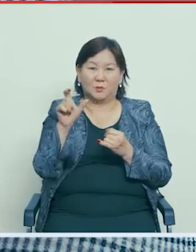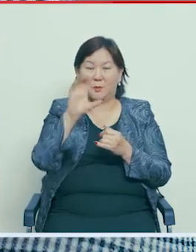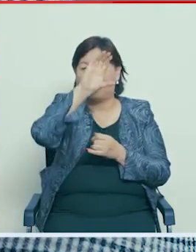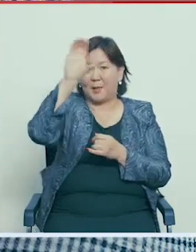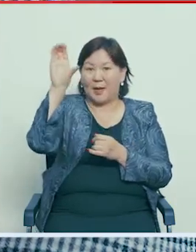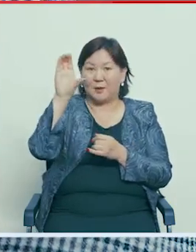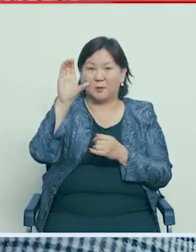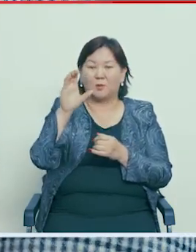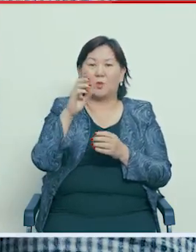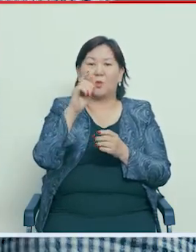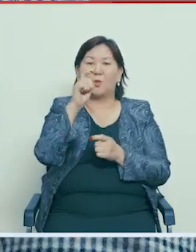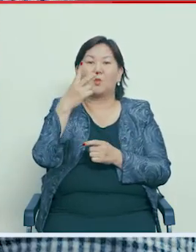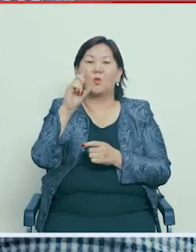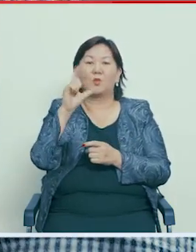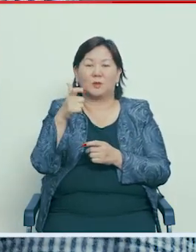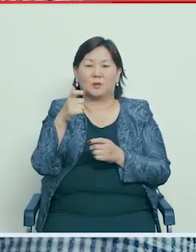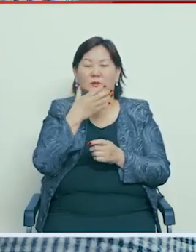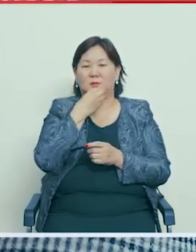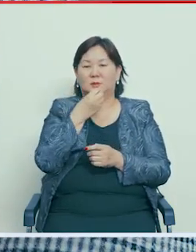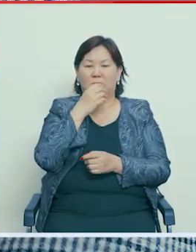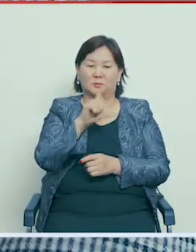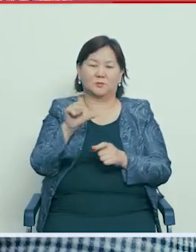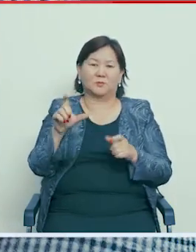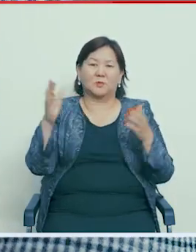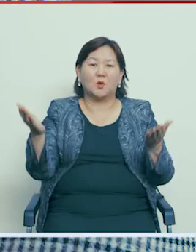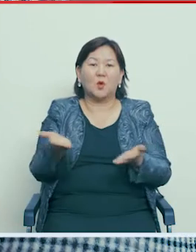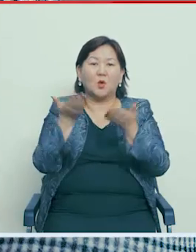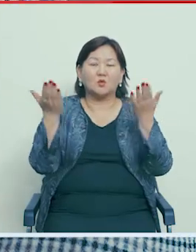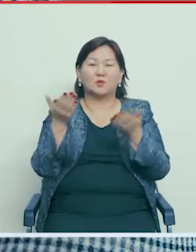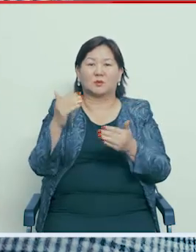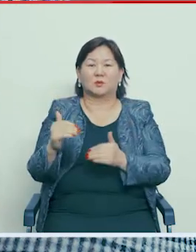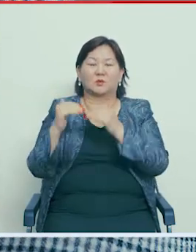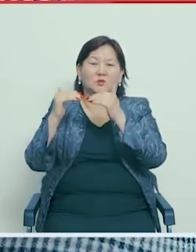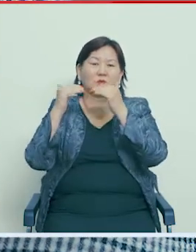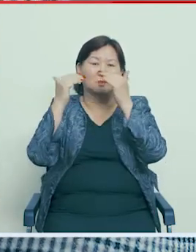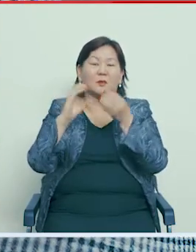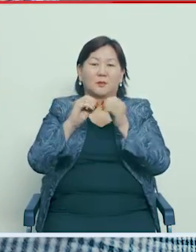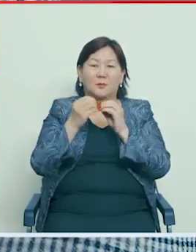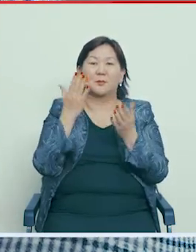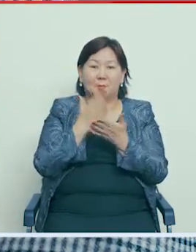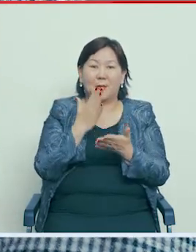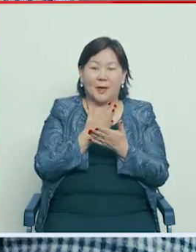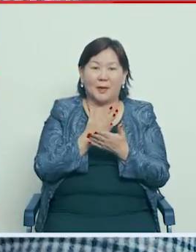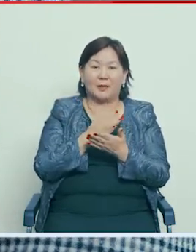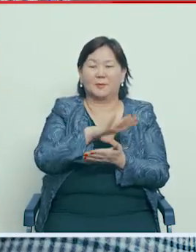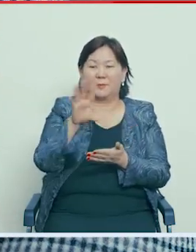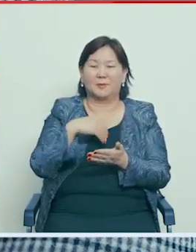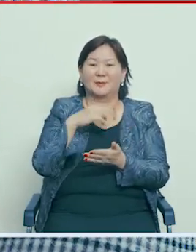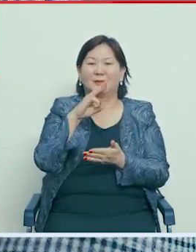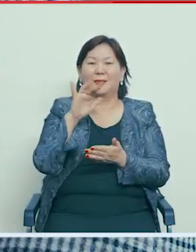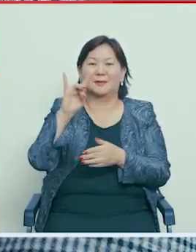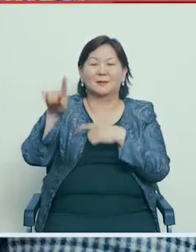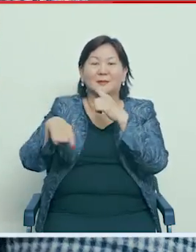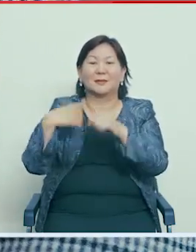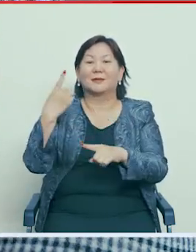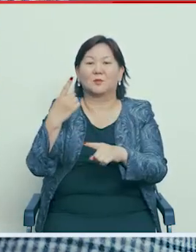байгууллагч бас аяг хүмүүнлэгийн гэдэг утгаараа бас тийм энэ хүмүүсийг бас хөгжүүлэх дэмжих тал дээр бас юм хийж байгаа юмнууд бол байгаа. Бид нар бол тэр талаасаа илүү